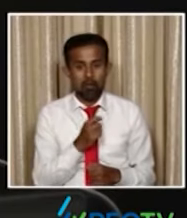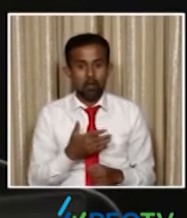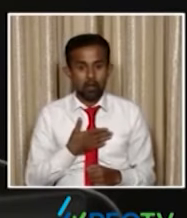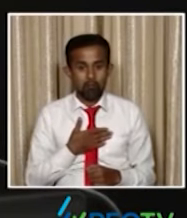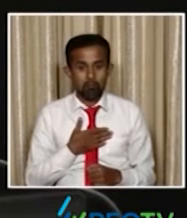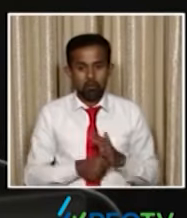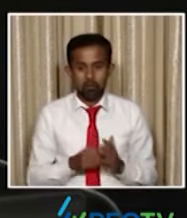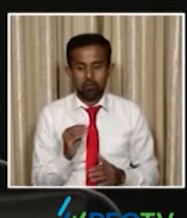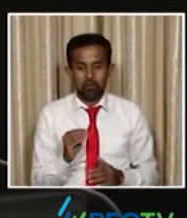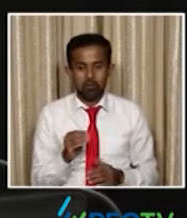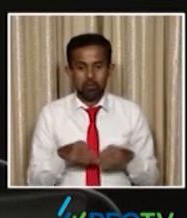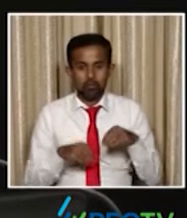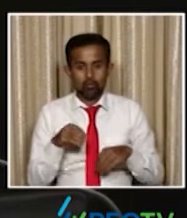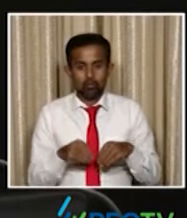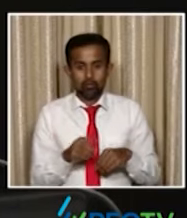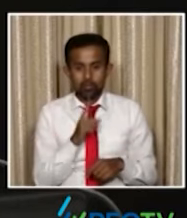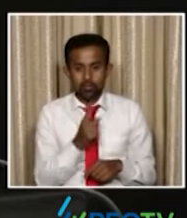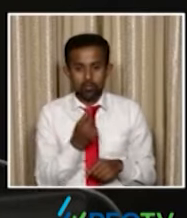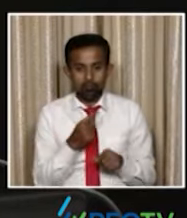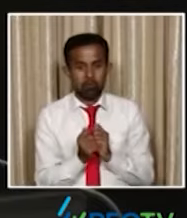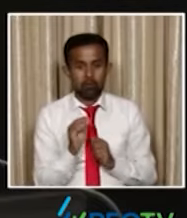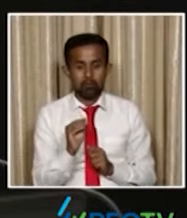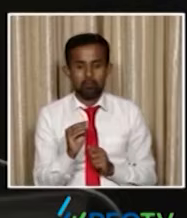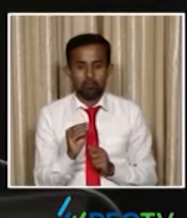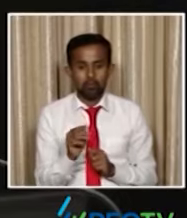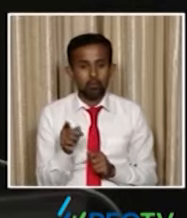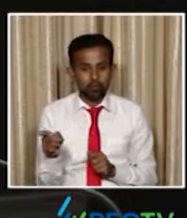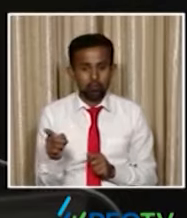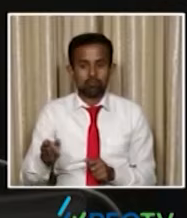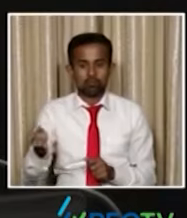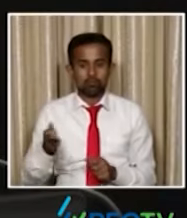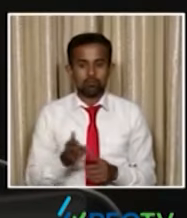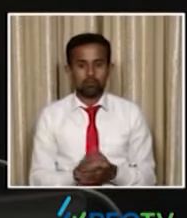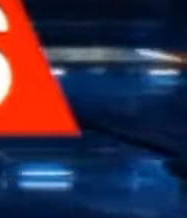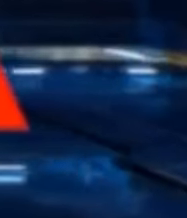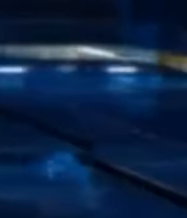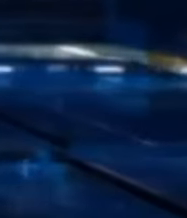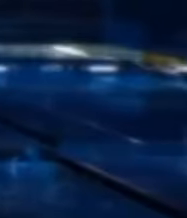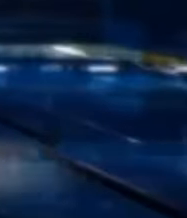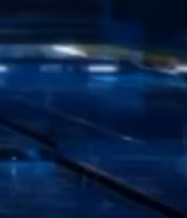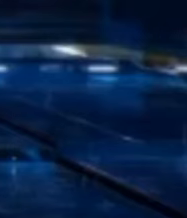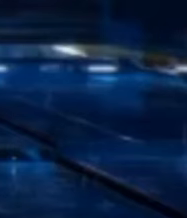අපෙන් කකුලෙන් අදිනවා නම් දේශපාලනය කියන විදියට හැඩ ගැහෙනවා නම් උන්ටත් හෙන හත ගහන්න එපයි මං.